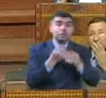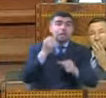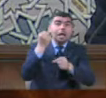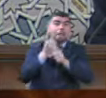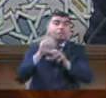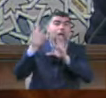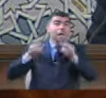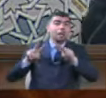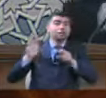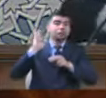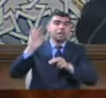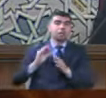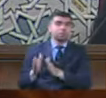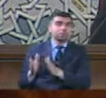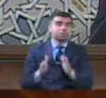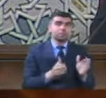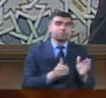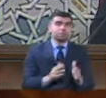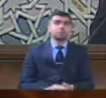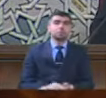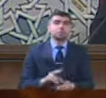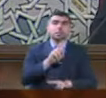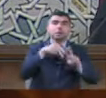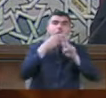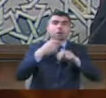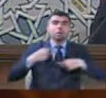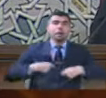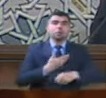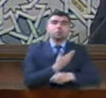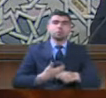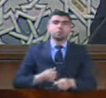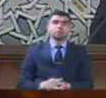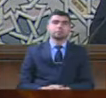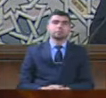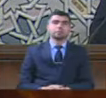انتهى التوقيت. انتهى التوقيت سيدة النائبة. كلمة السيد رئيس الحكومة